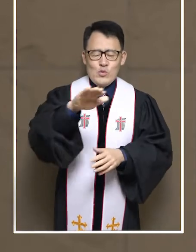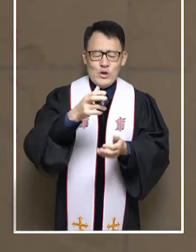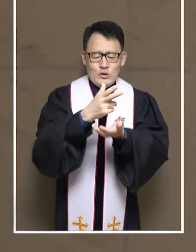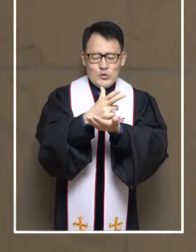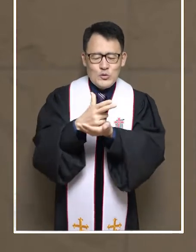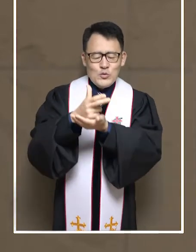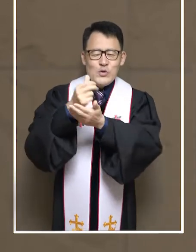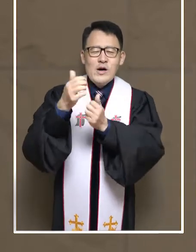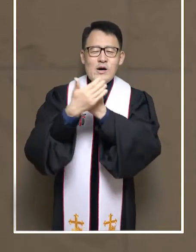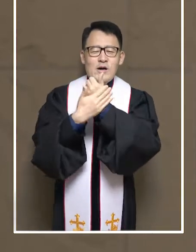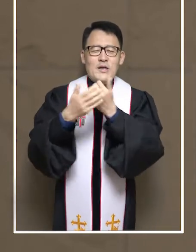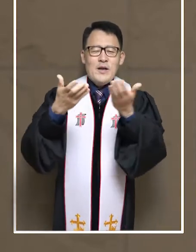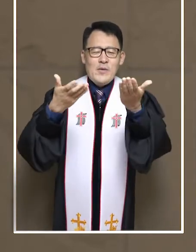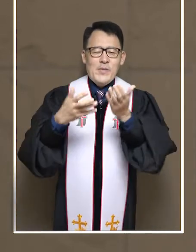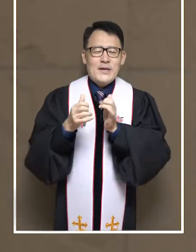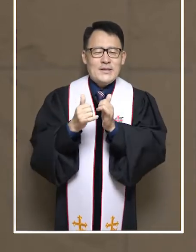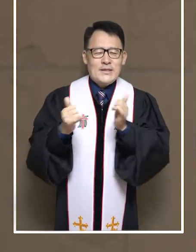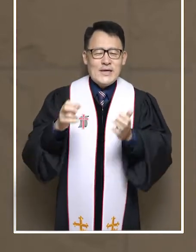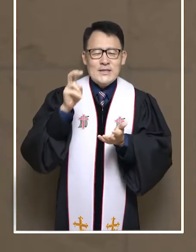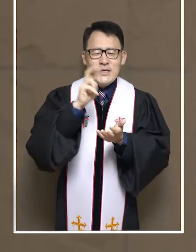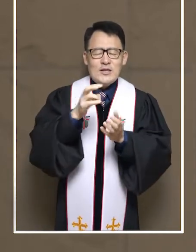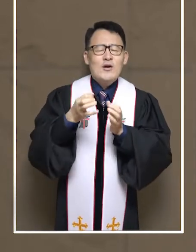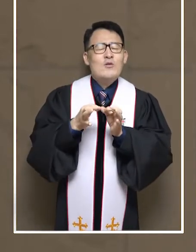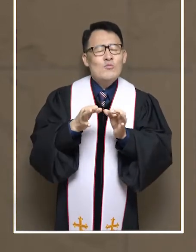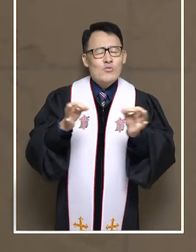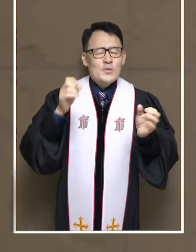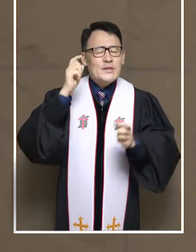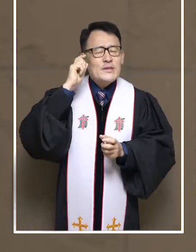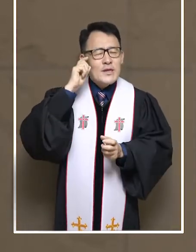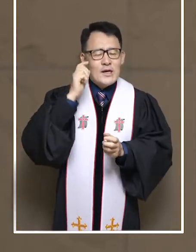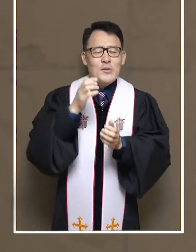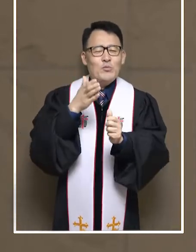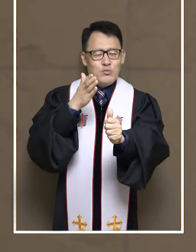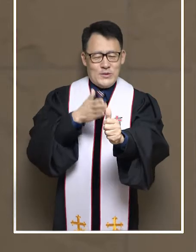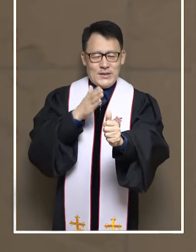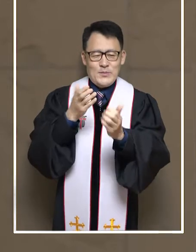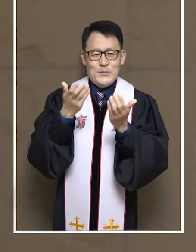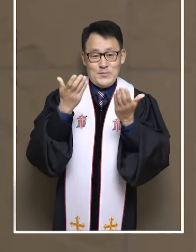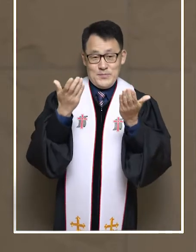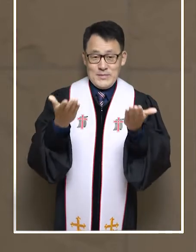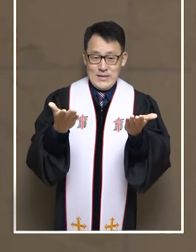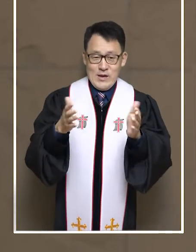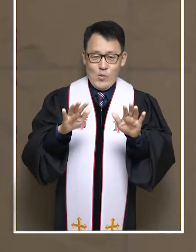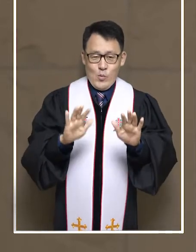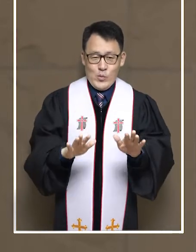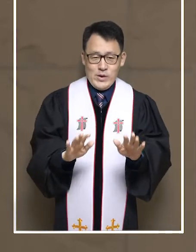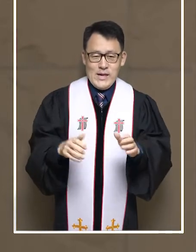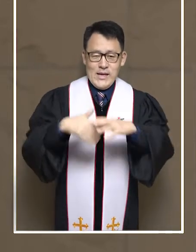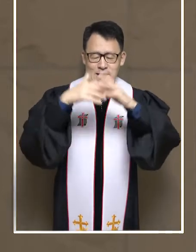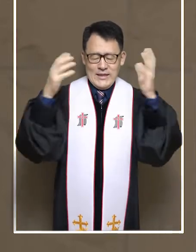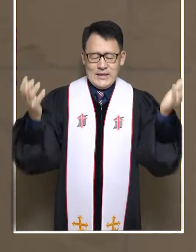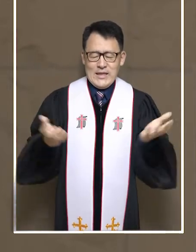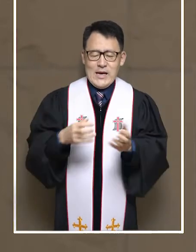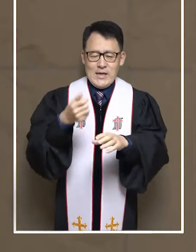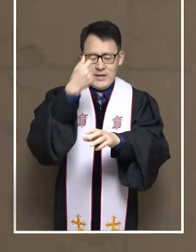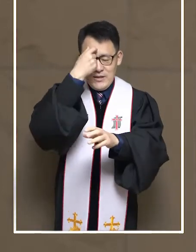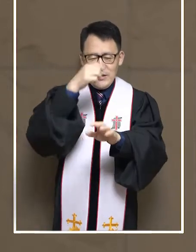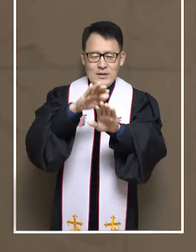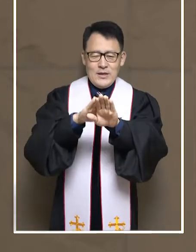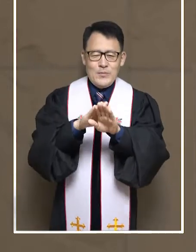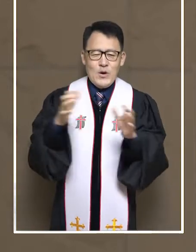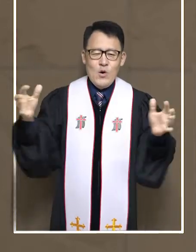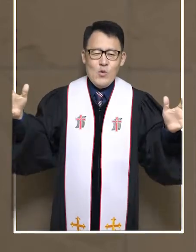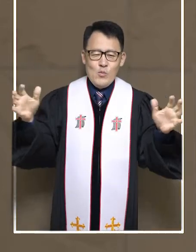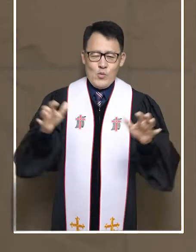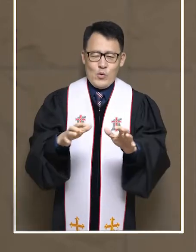받은 자여라, 이렇게 시작하는 찬송을 부르려고 생각하고 있습니다. 여러분 마음은 다 예배당에 모아주시고